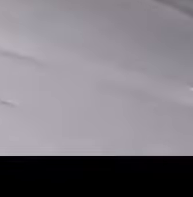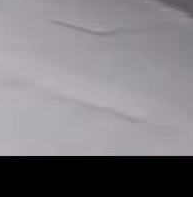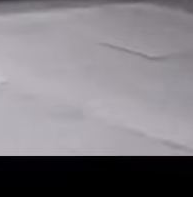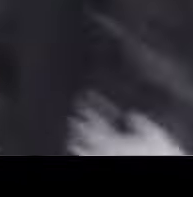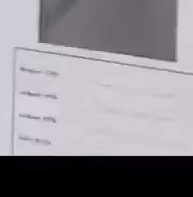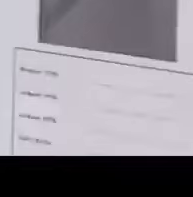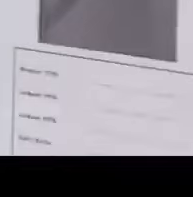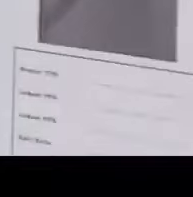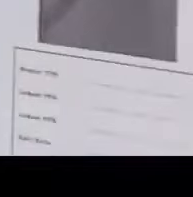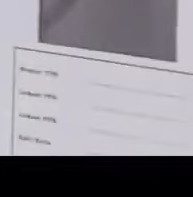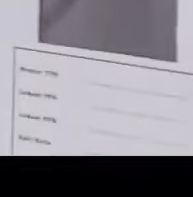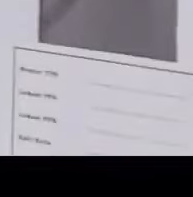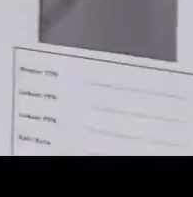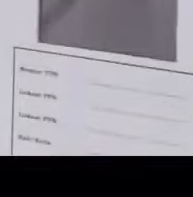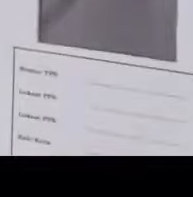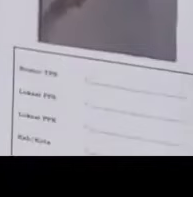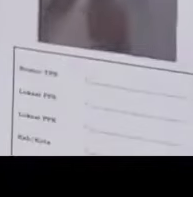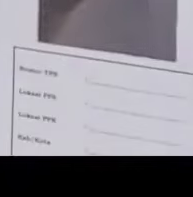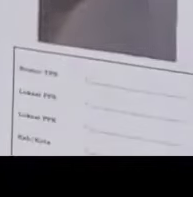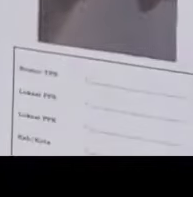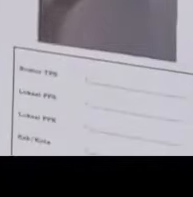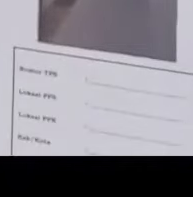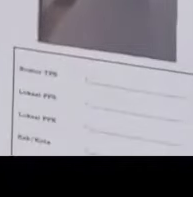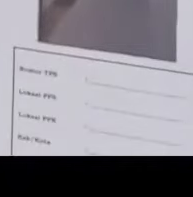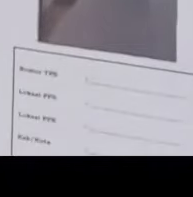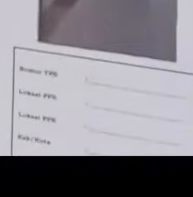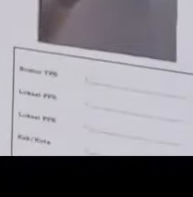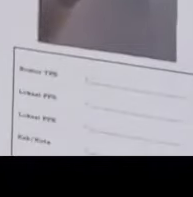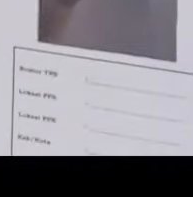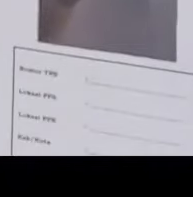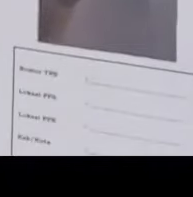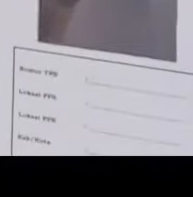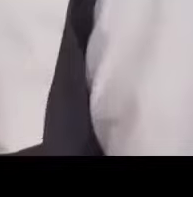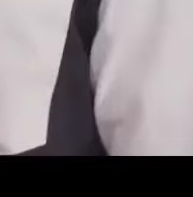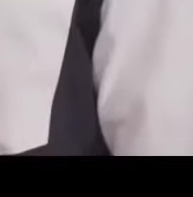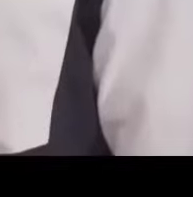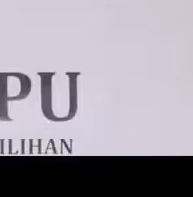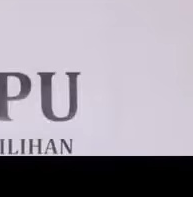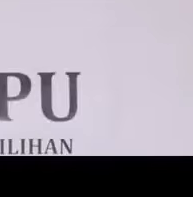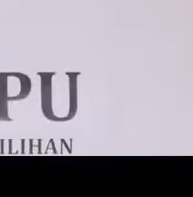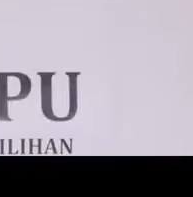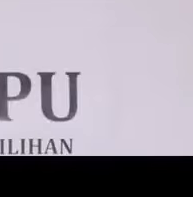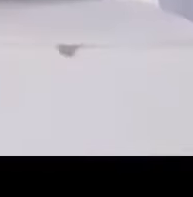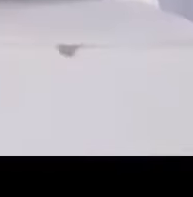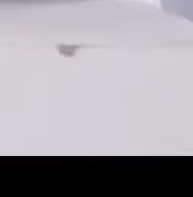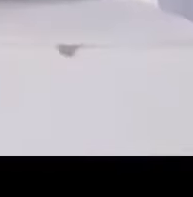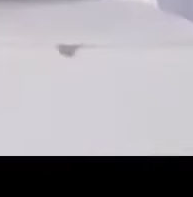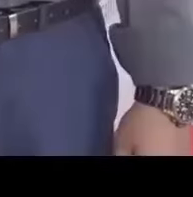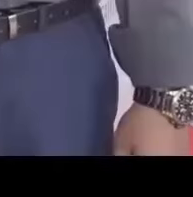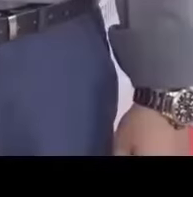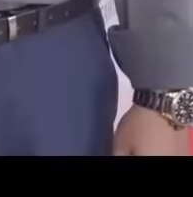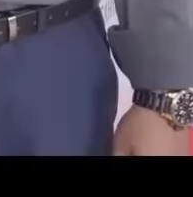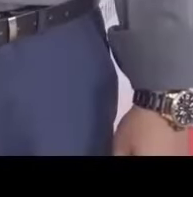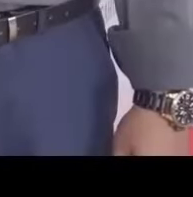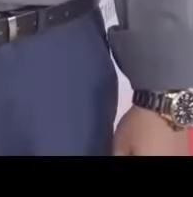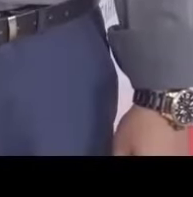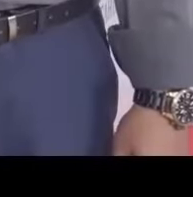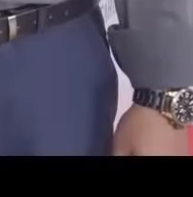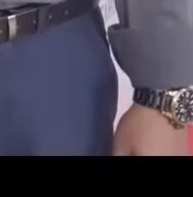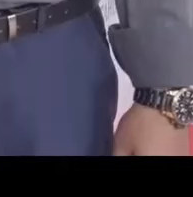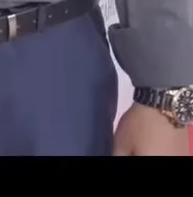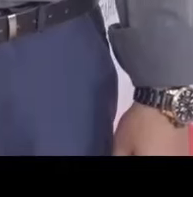hadapi. Kita punya kekuatan. Dengan satu suara, kita bisa menentukan arah masa depan Jawa Barat. Datang ke